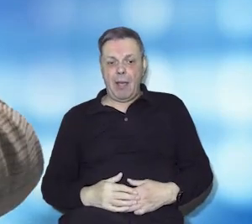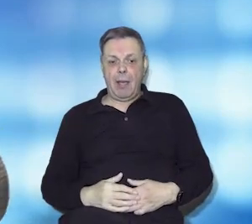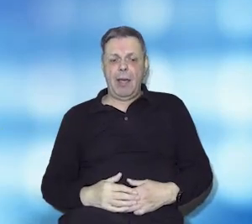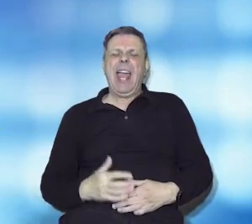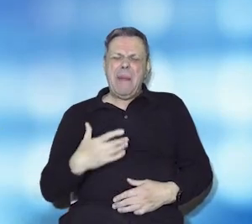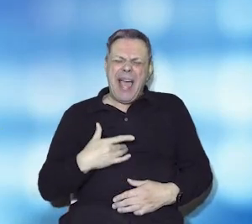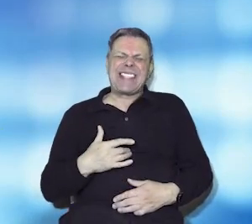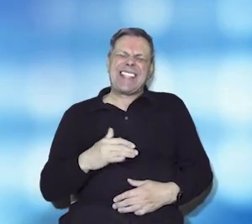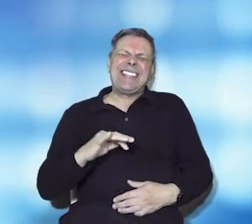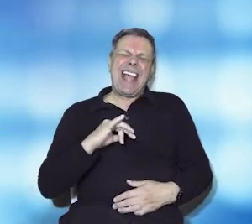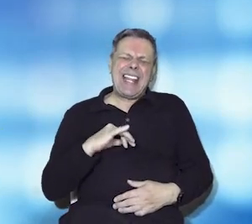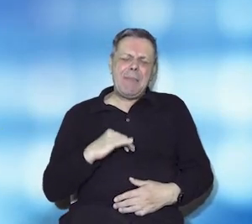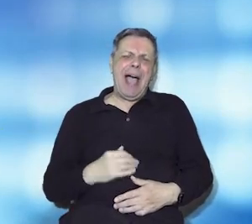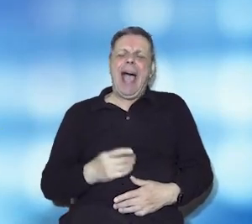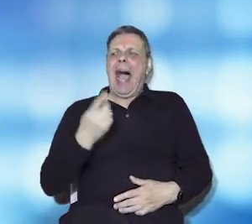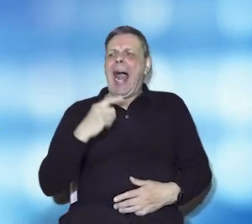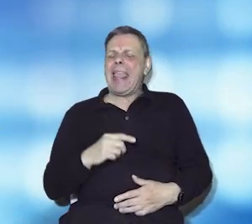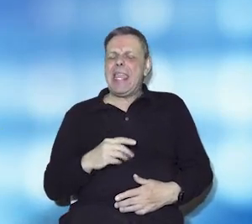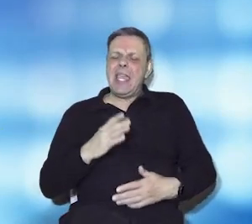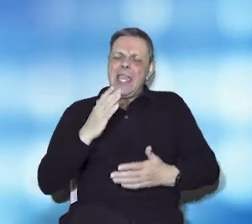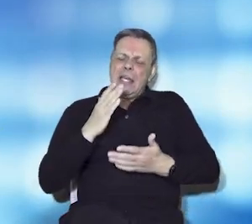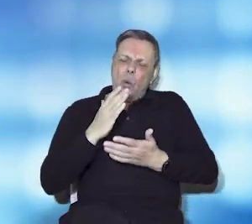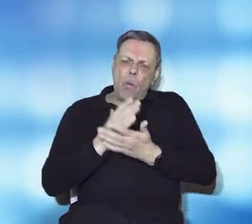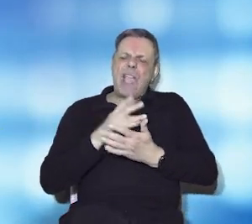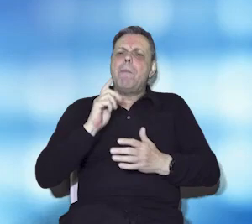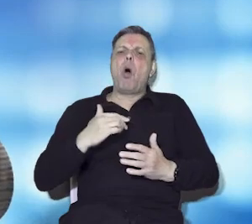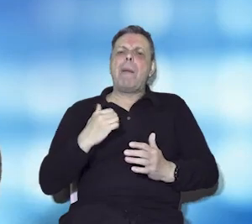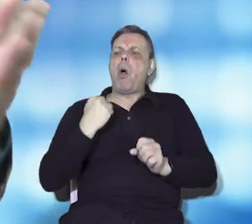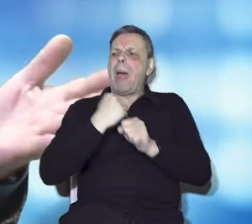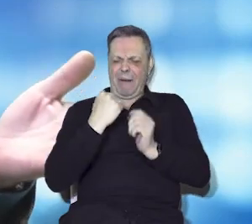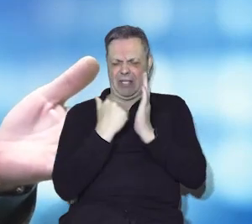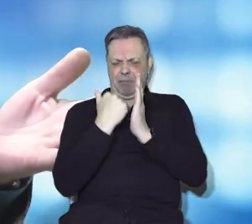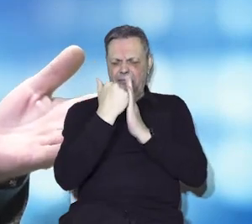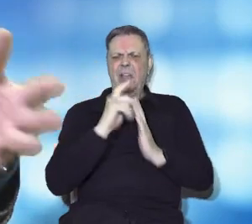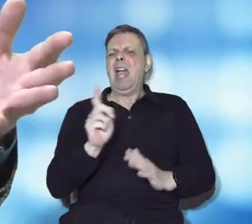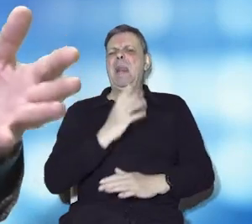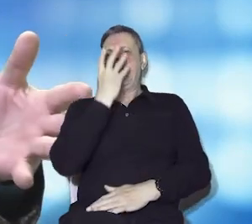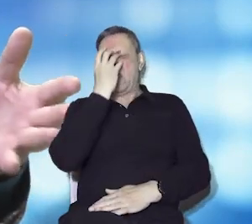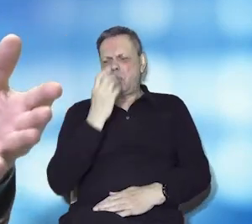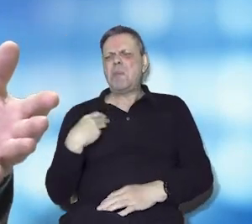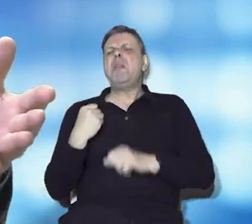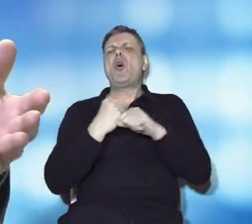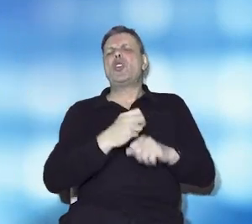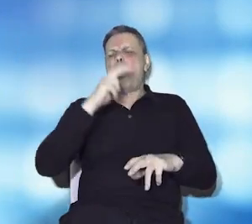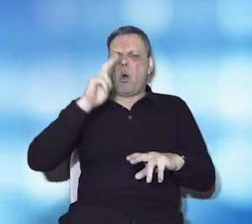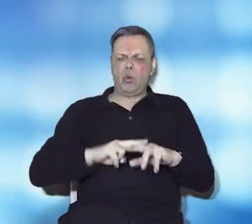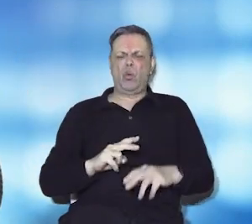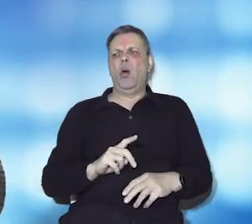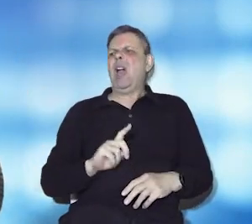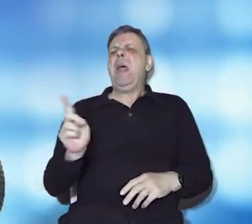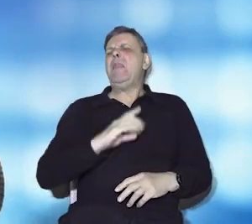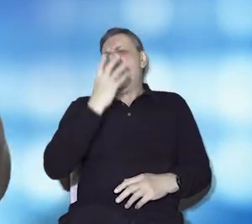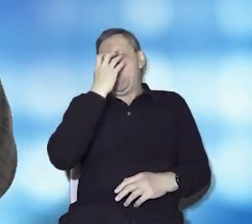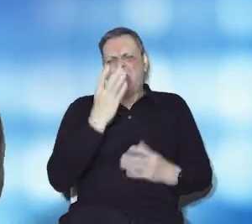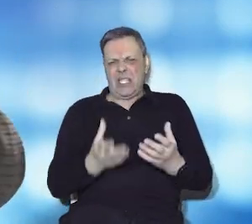Zanima nas i te kako nas zanima, ali možemo graduirati, ne ljutiti se, možemo donijeti odluku, ne ljutiti se. Oni će